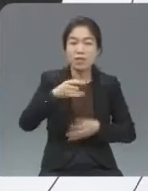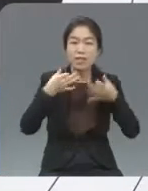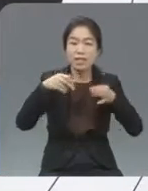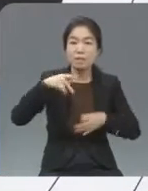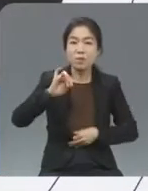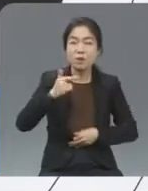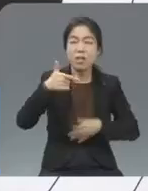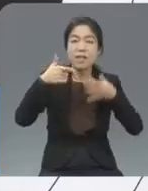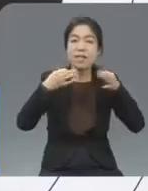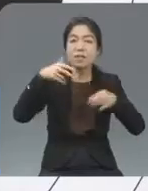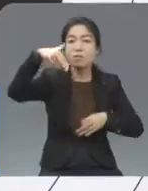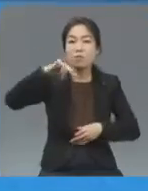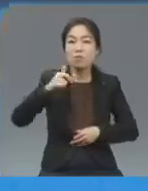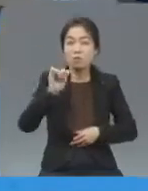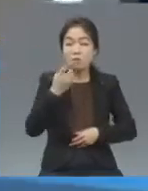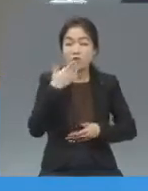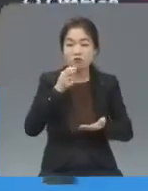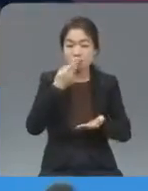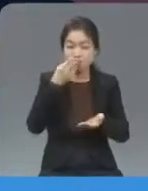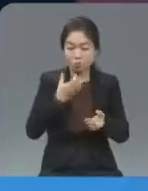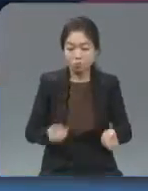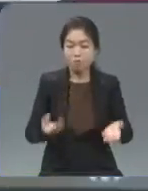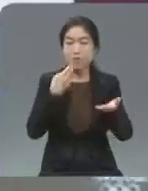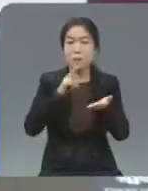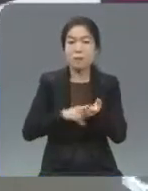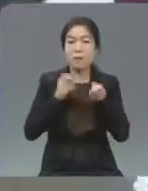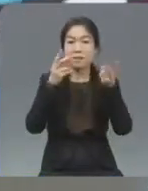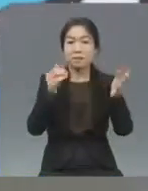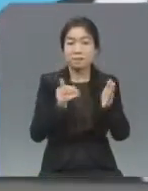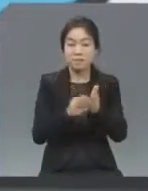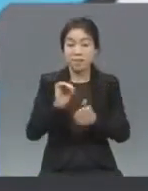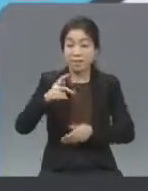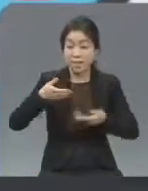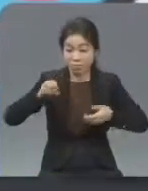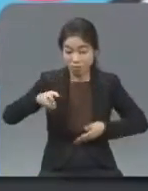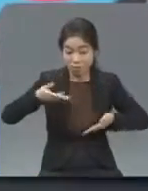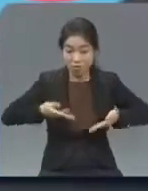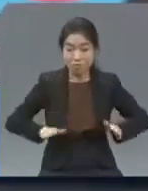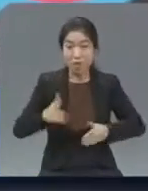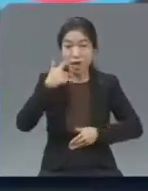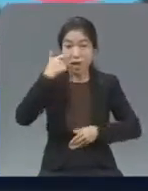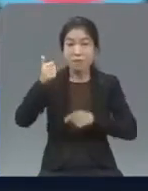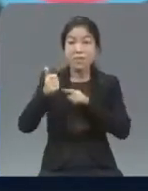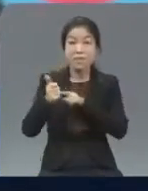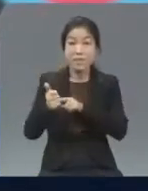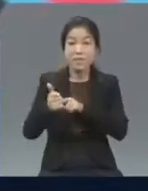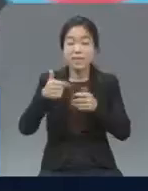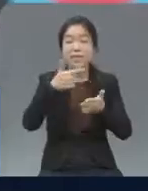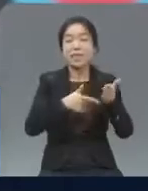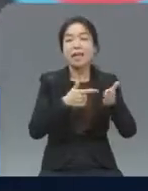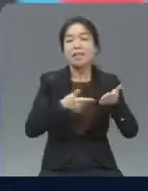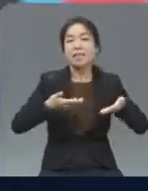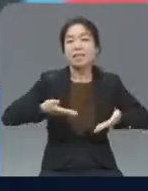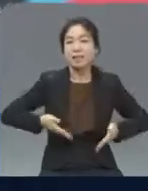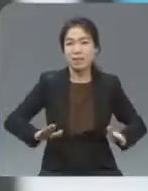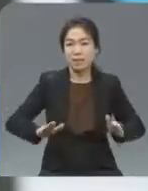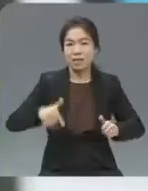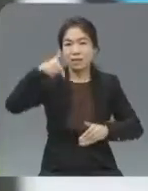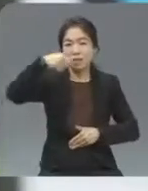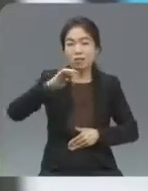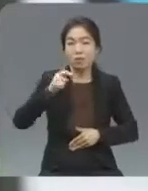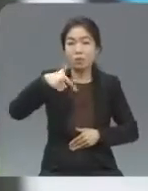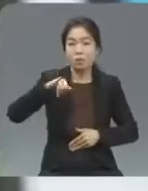김준호 선수에게 축전을 보냈습니다. 양궁의 안산은 광주 출신으로 아버지 안경우 씨는 강진 출신이며